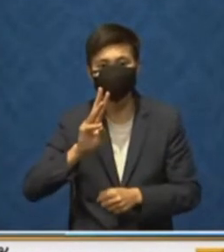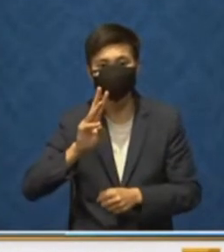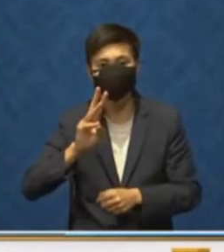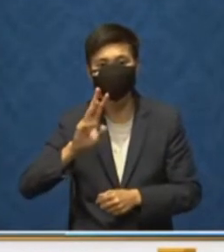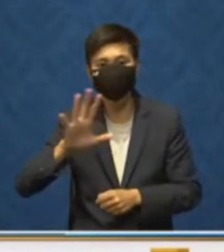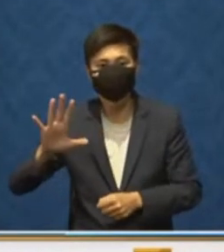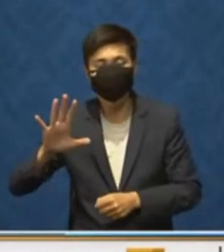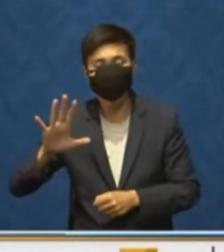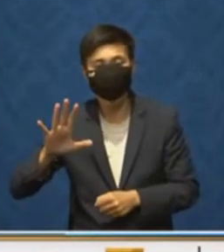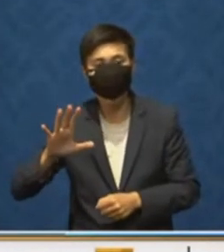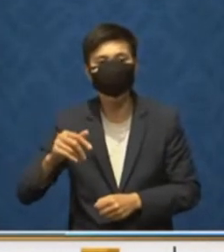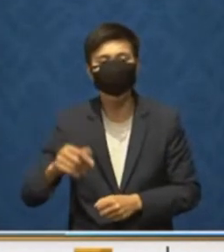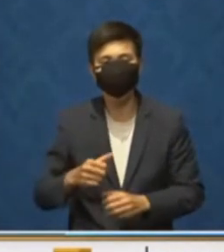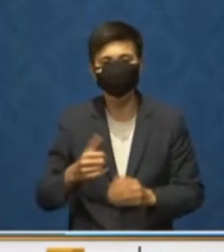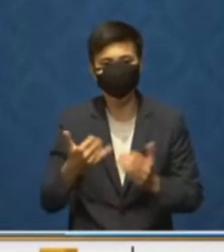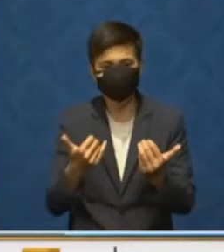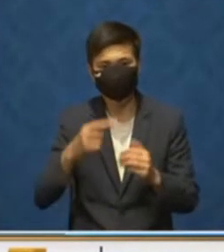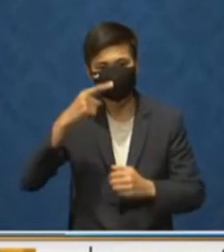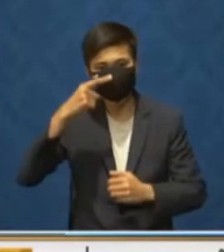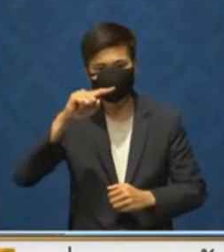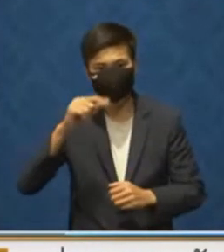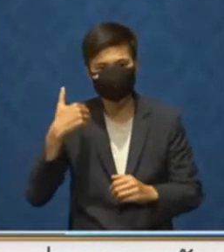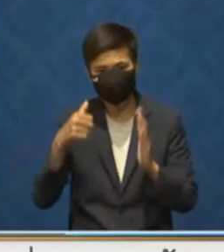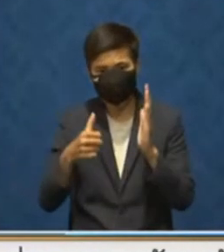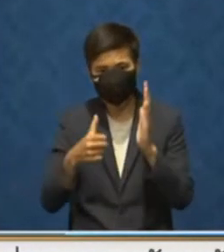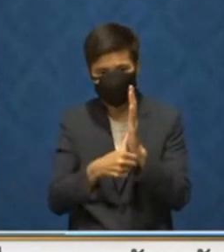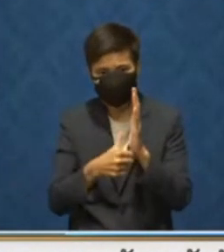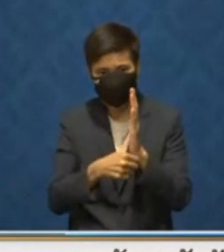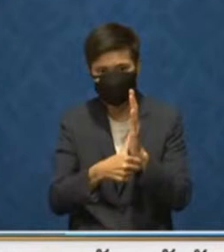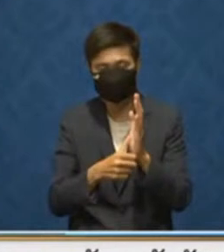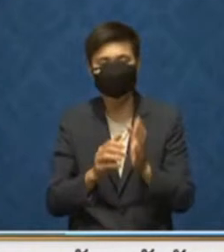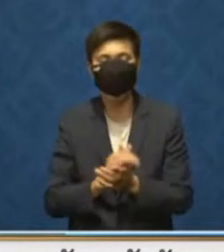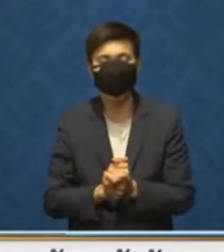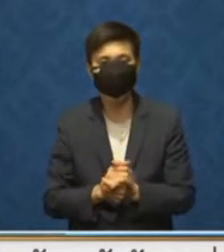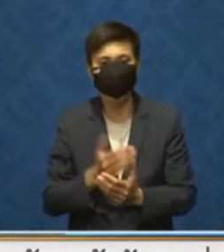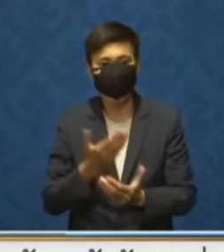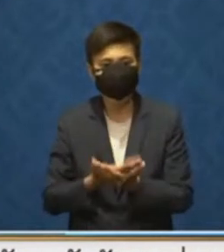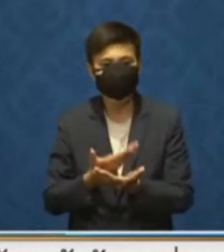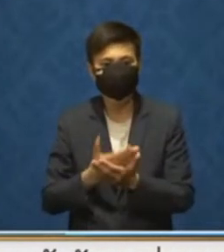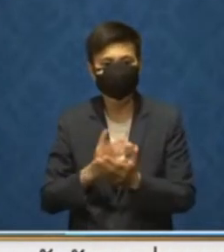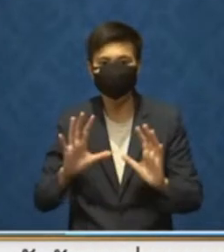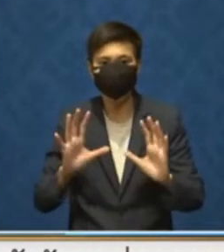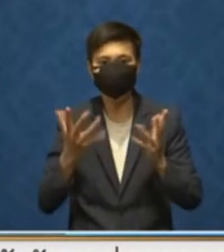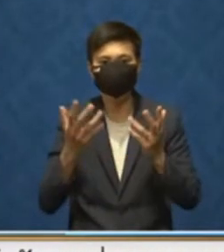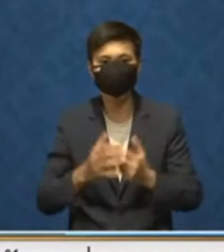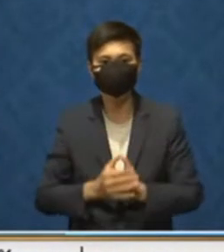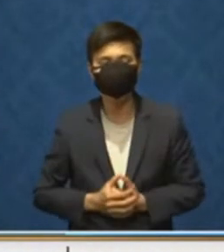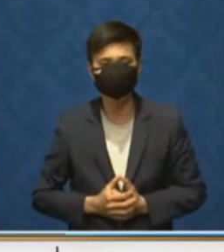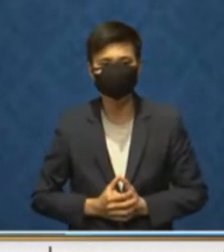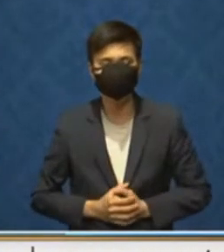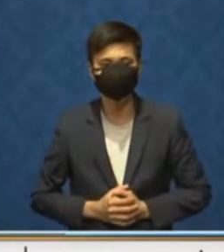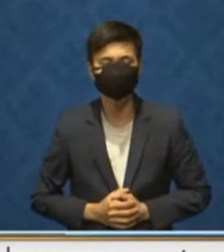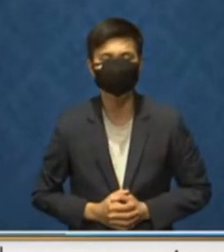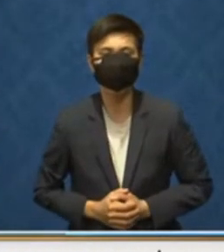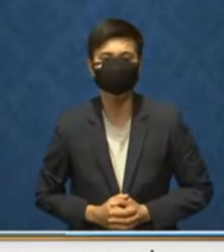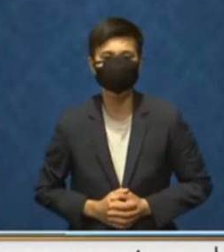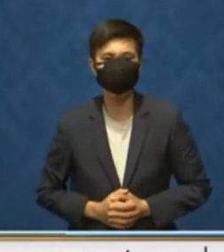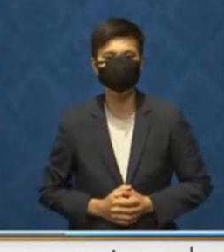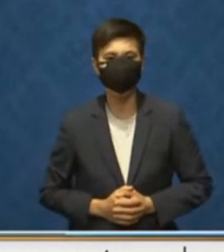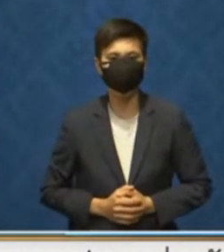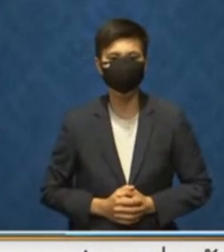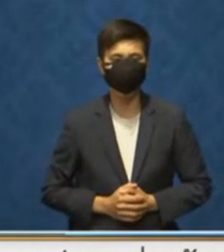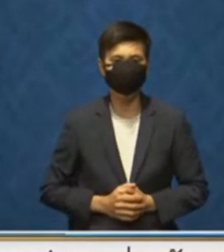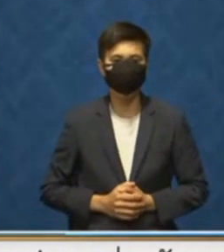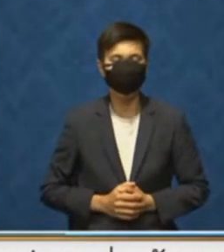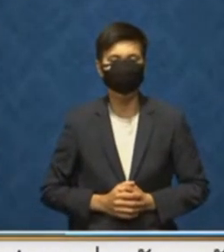ชาติเป็นหนี้เป็นสินมากไงๆเงินไม่มีแล้วนะครับโอ้มารอย่าง